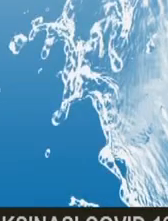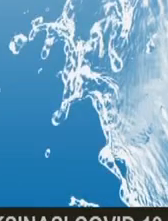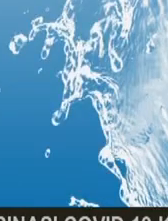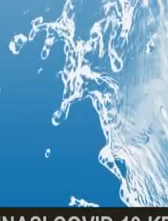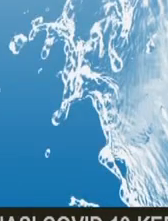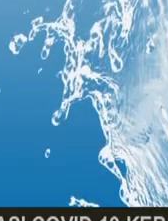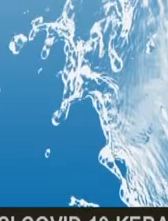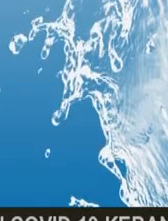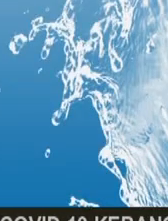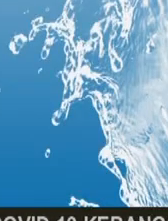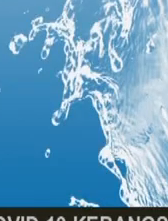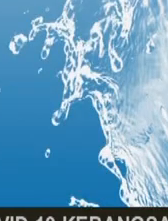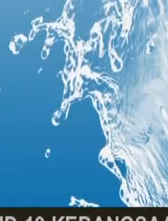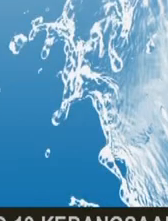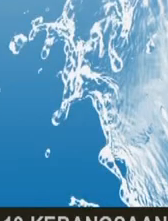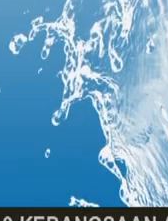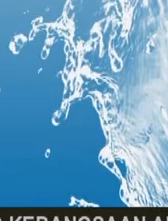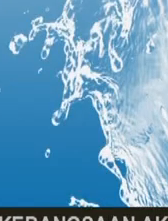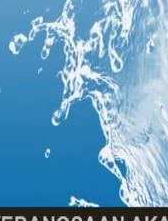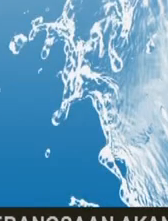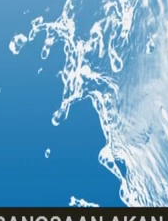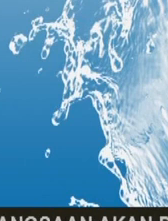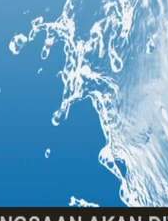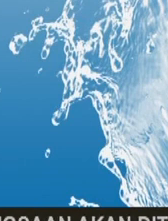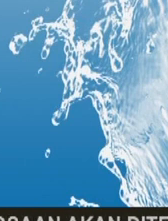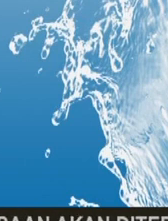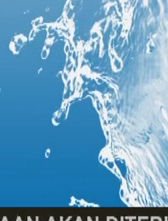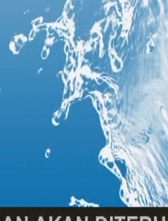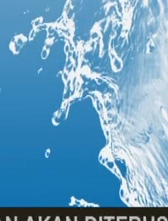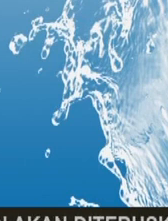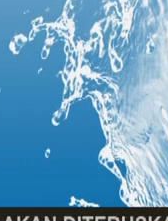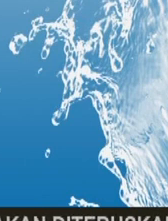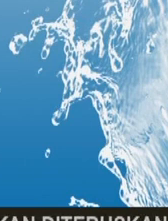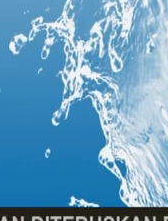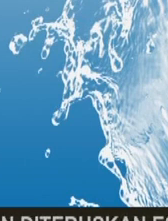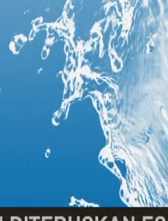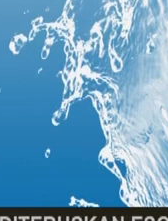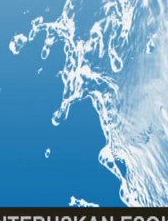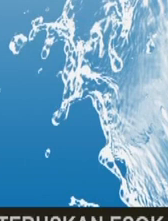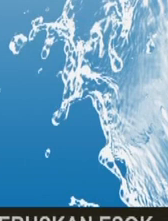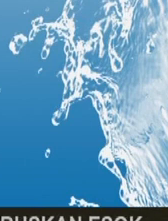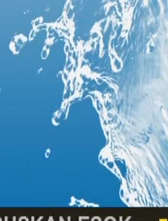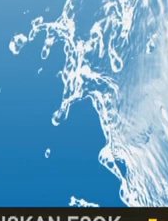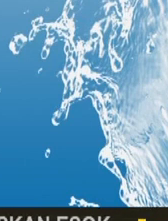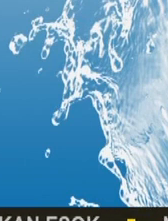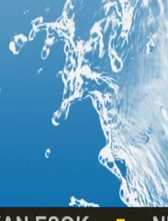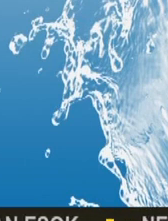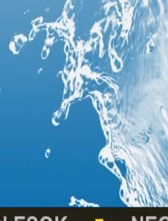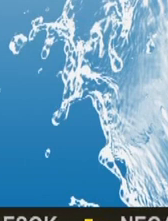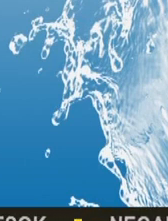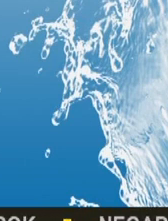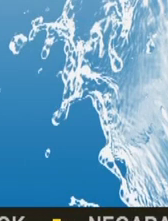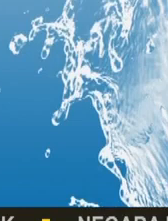Hai di rancangan perubahan negara lambat kanan penyediaan tangki-tangki biru ditempatkan di kawasan berikut